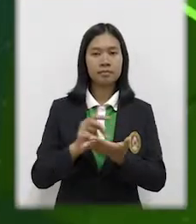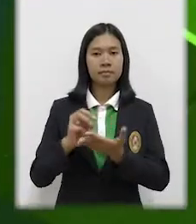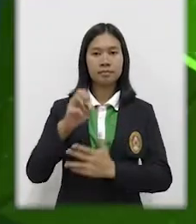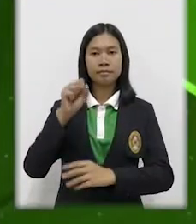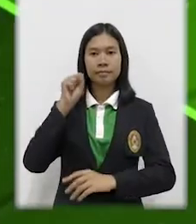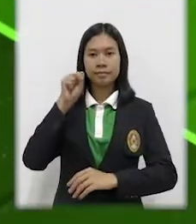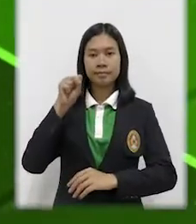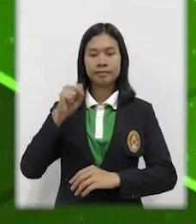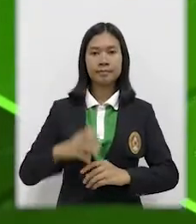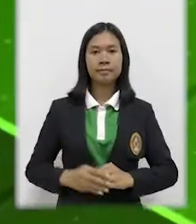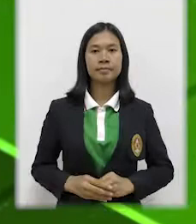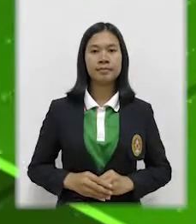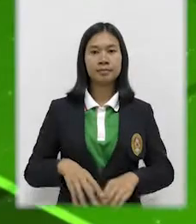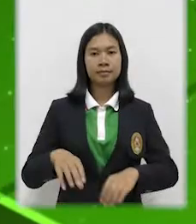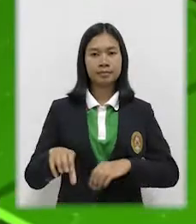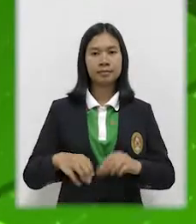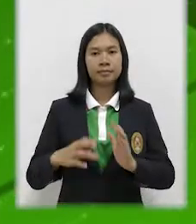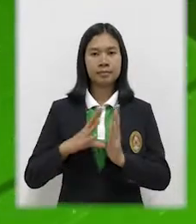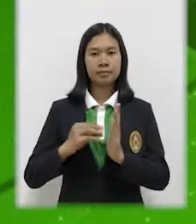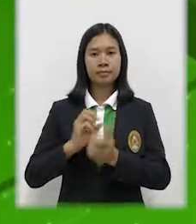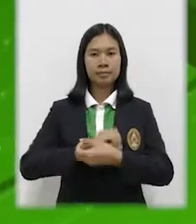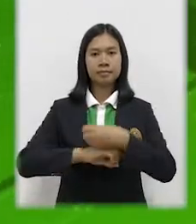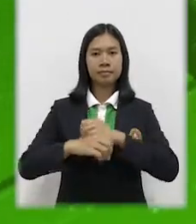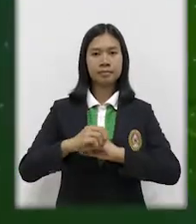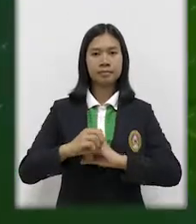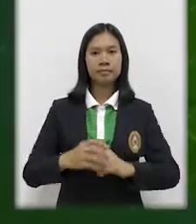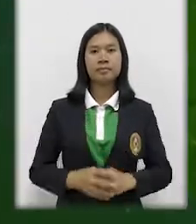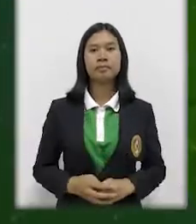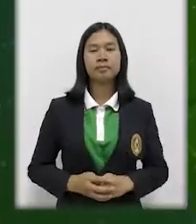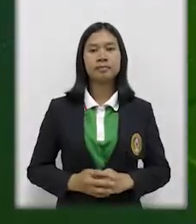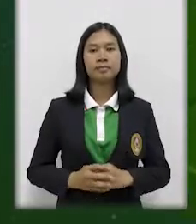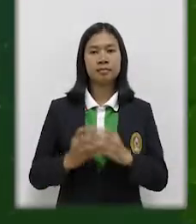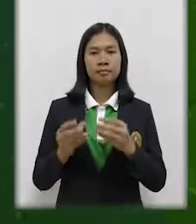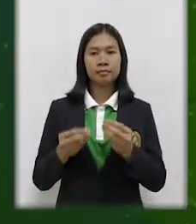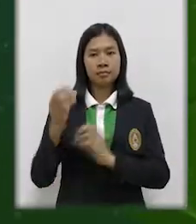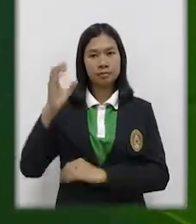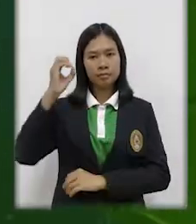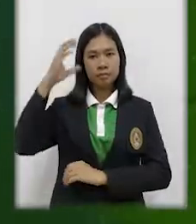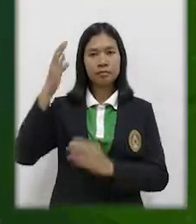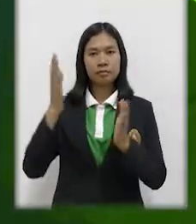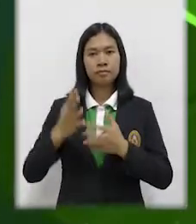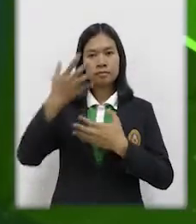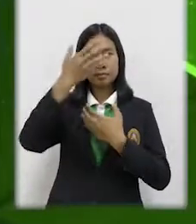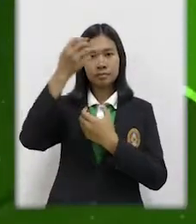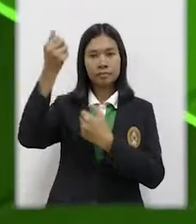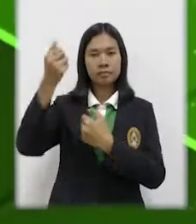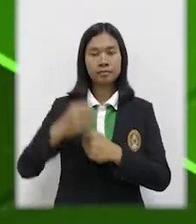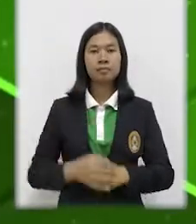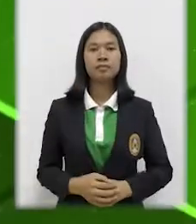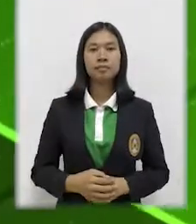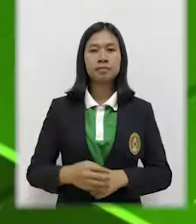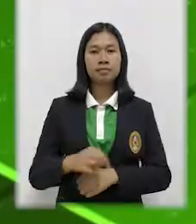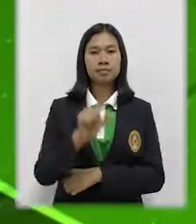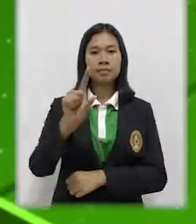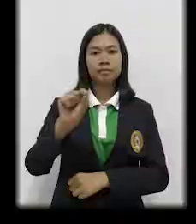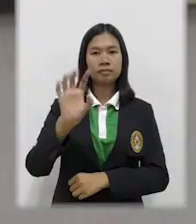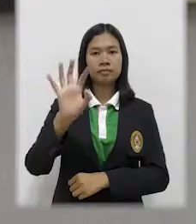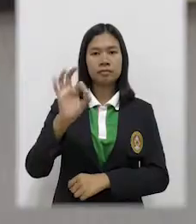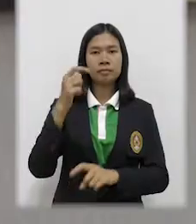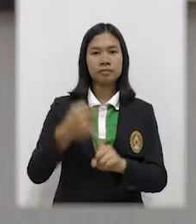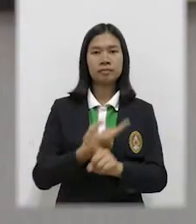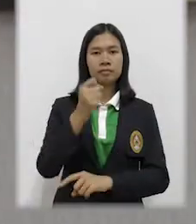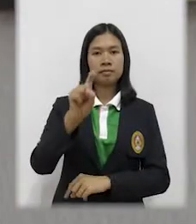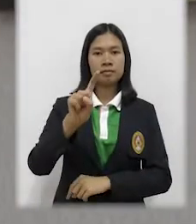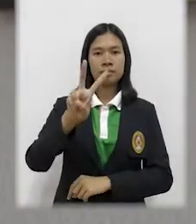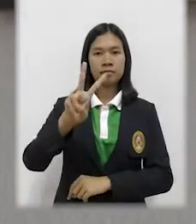สั้นมหาวิทยาลัยราชภัฏสกลนครจัดการอบรมเชิงปฏิบัติการเพื่อให้ความรู้แก่ผู้ที่สนใจ